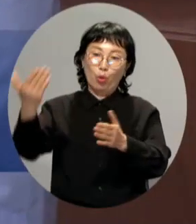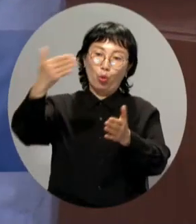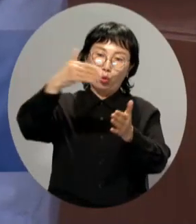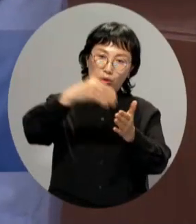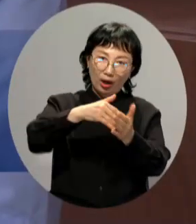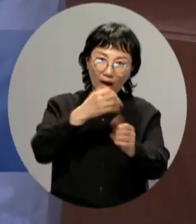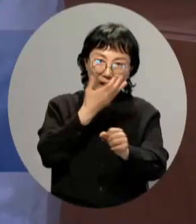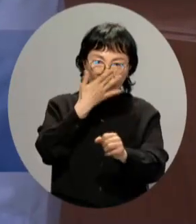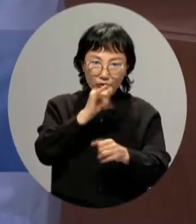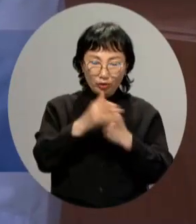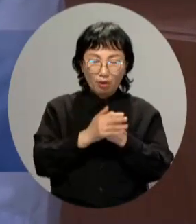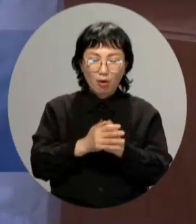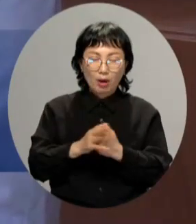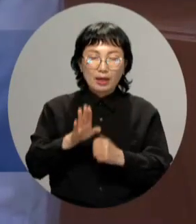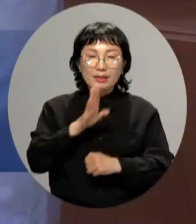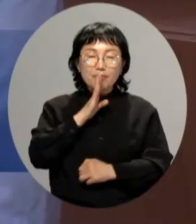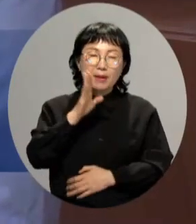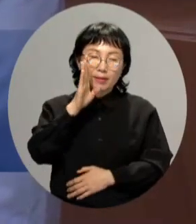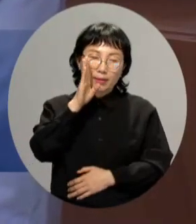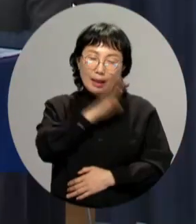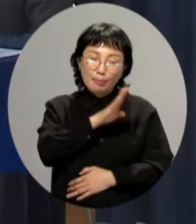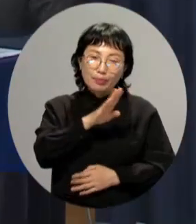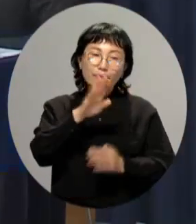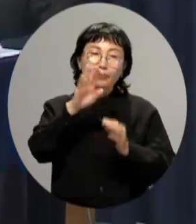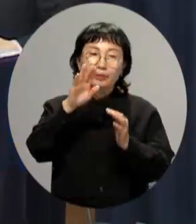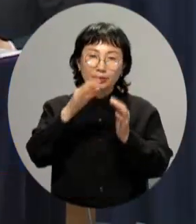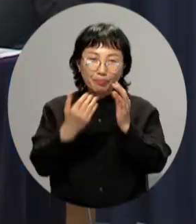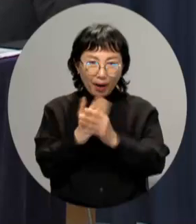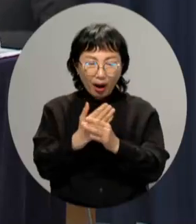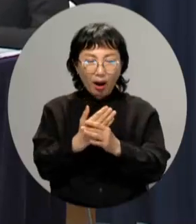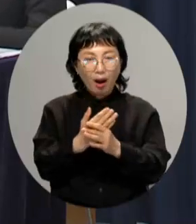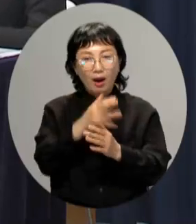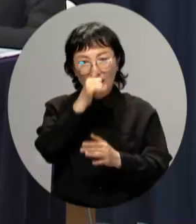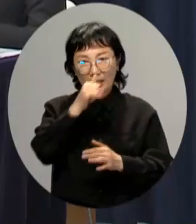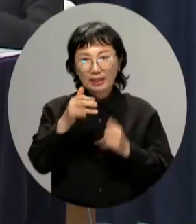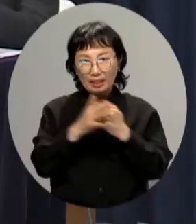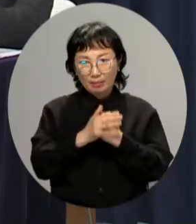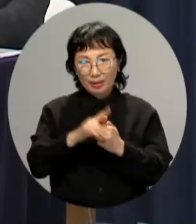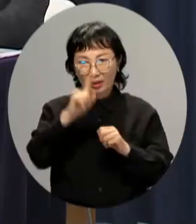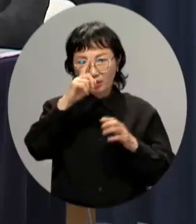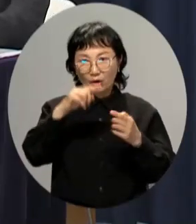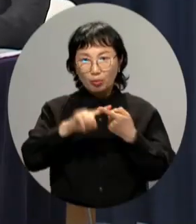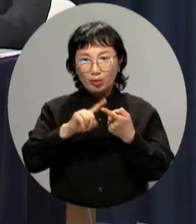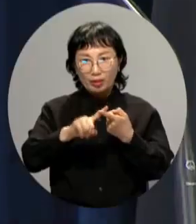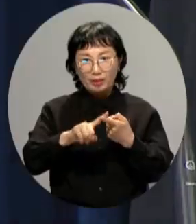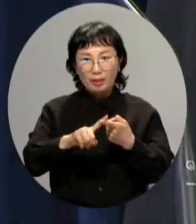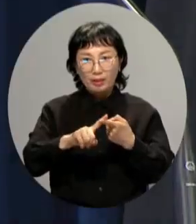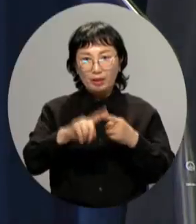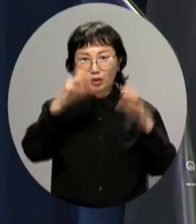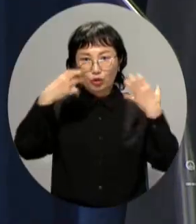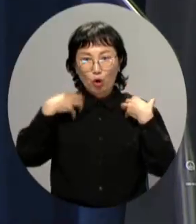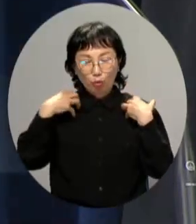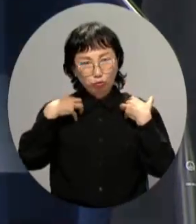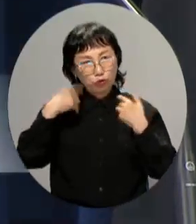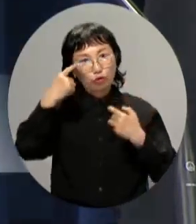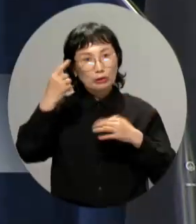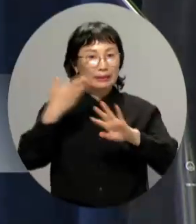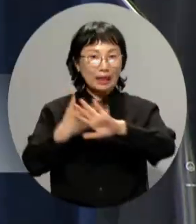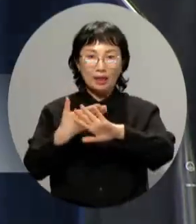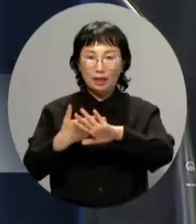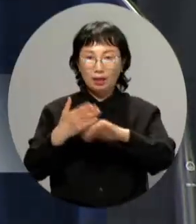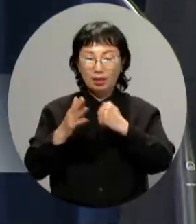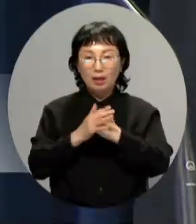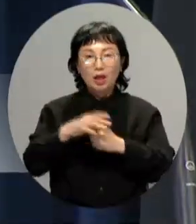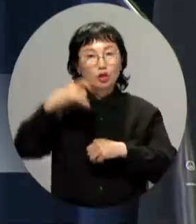아주 나쁜 사례가 발생하기 때문에. 하지만 정부와 여당의 시각은 사뭇 다릅니다. 중국과